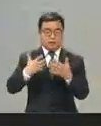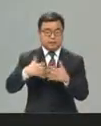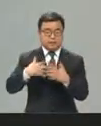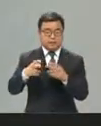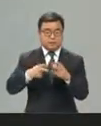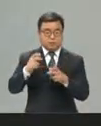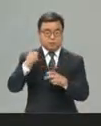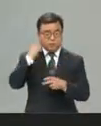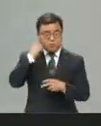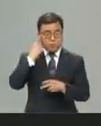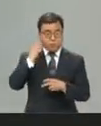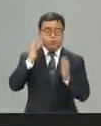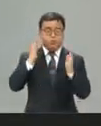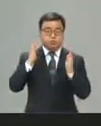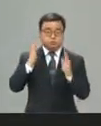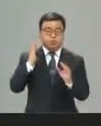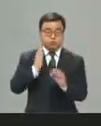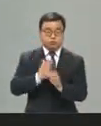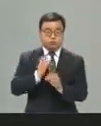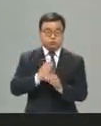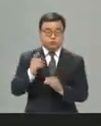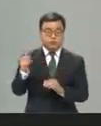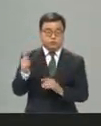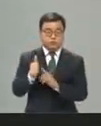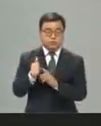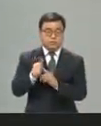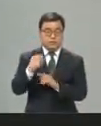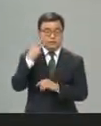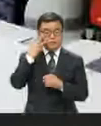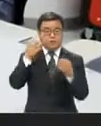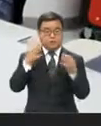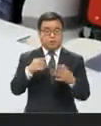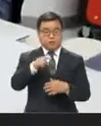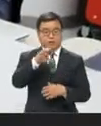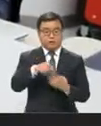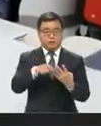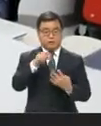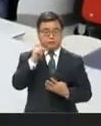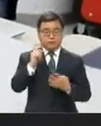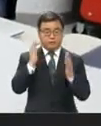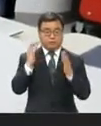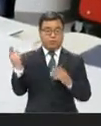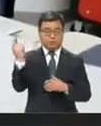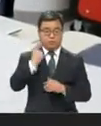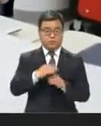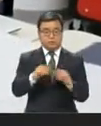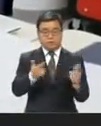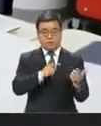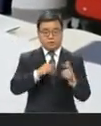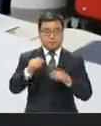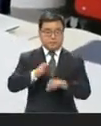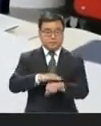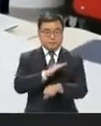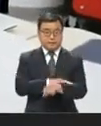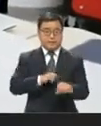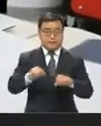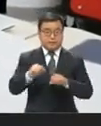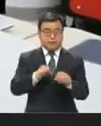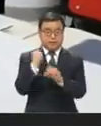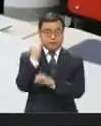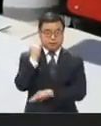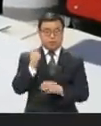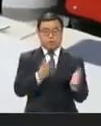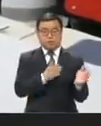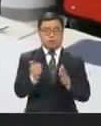씨는 3개월간의 인턴십을 위해 이곳을 선택했는데요. 다양한 실습을 수행할 수 있는 기반이 마련돼 있기